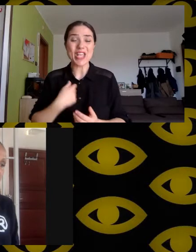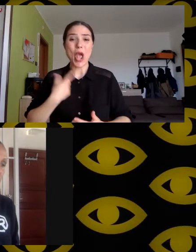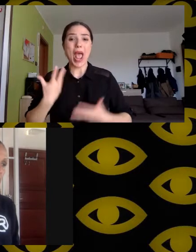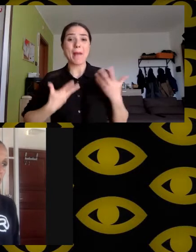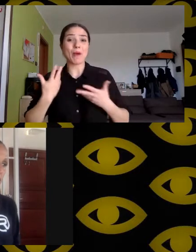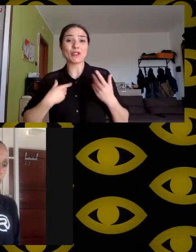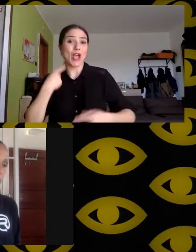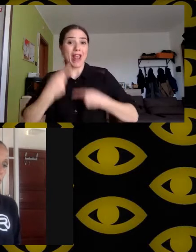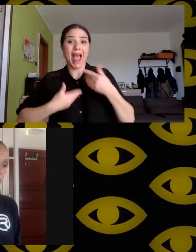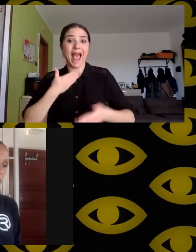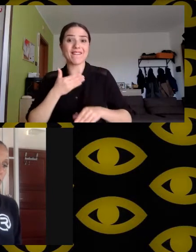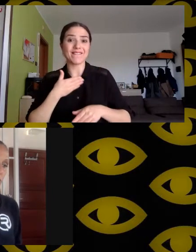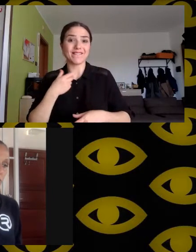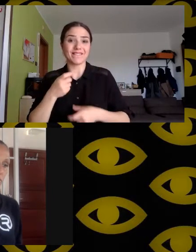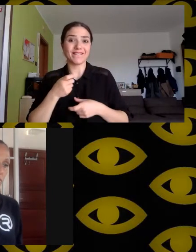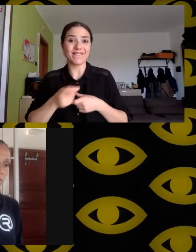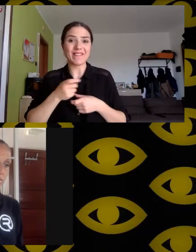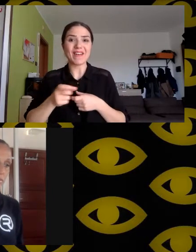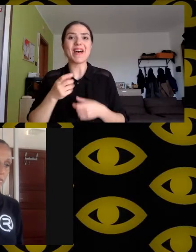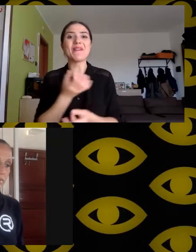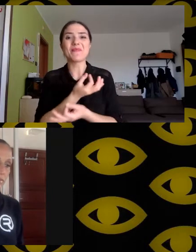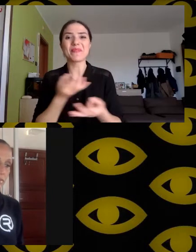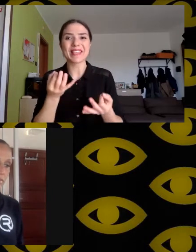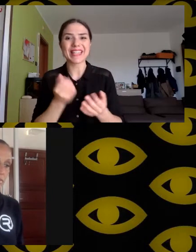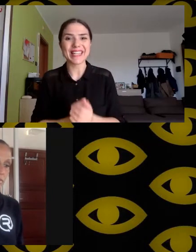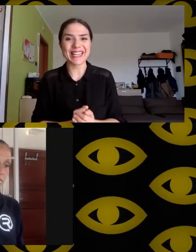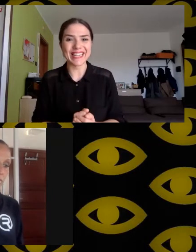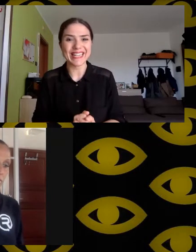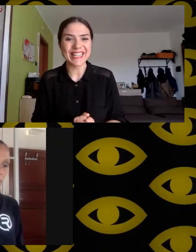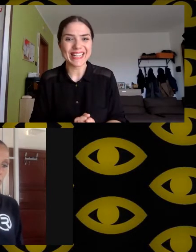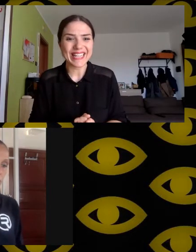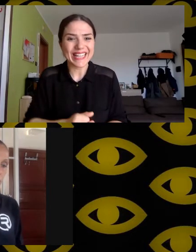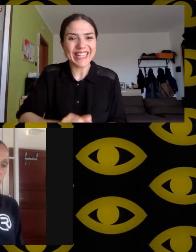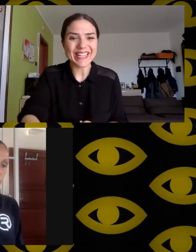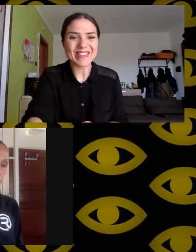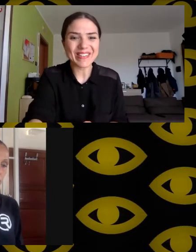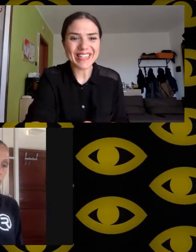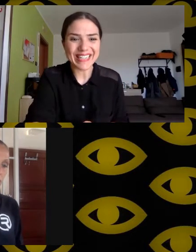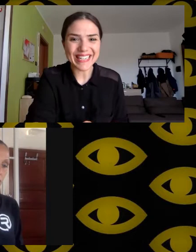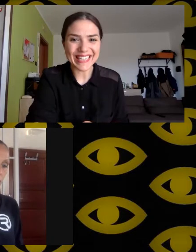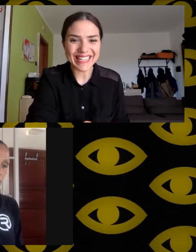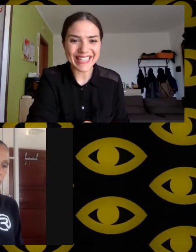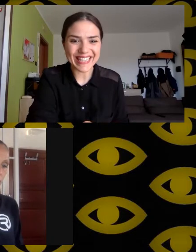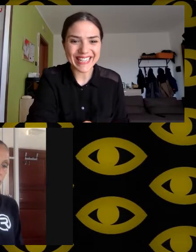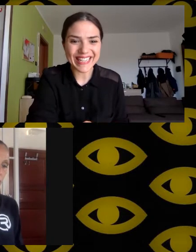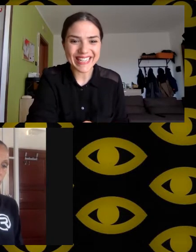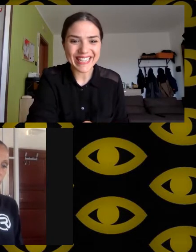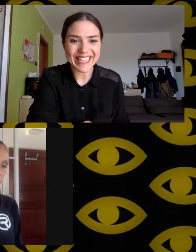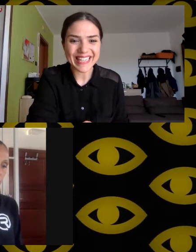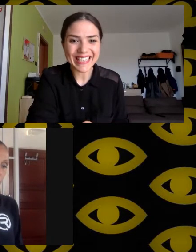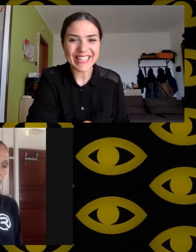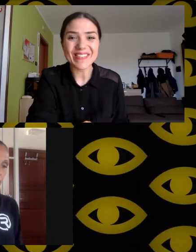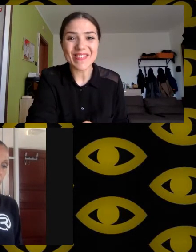fermarmi. Monica, prendi un attimo il dono della parola e dici se va bene o se dobbiamo rallentare.